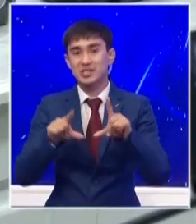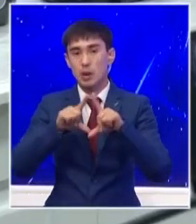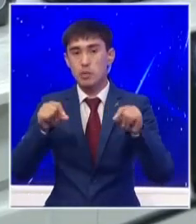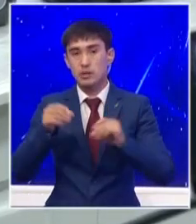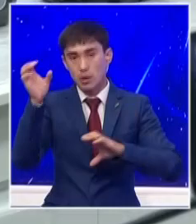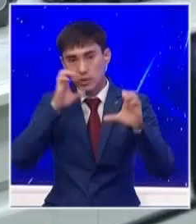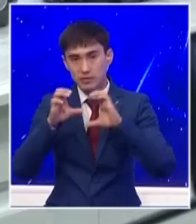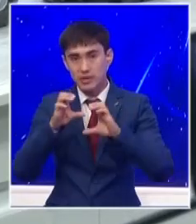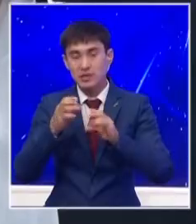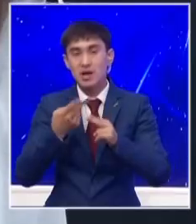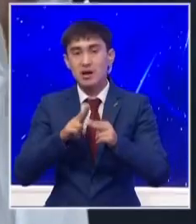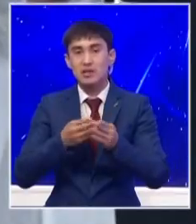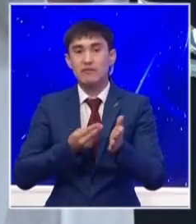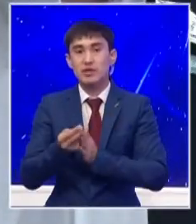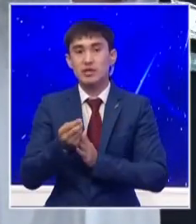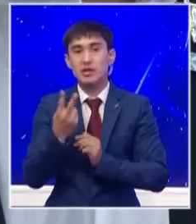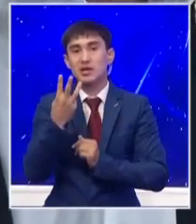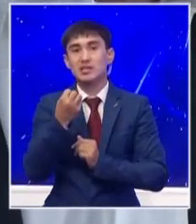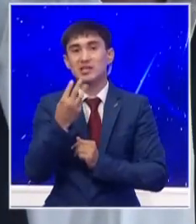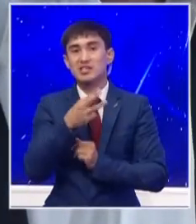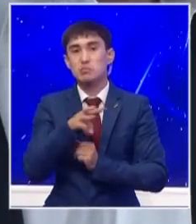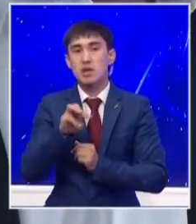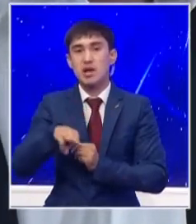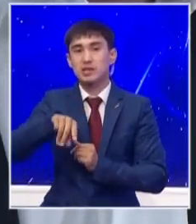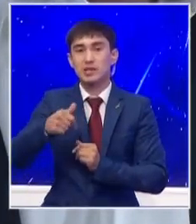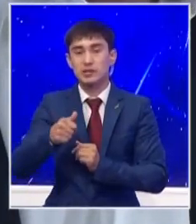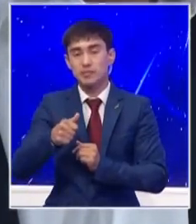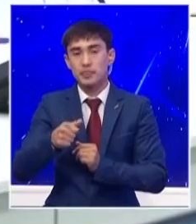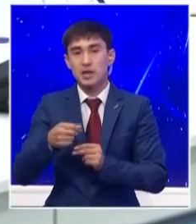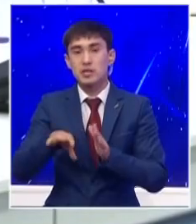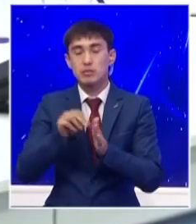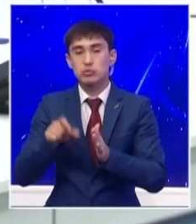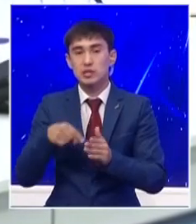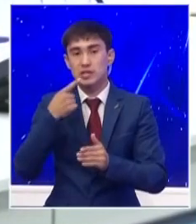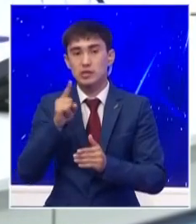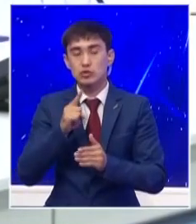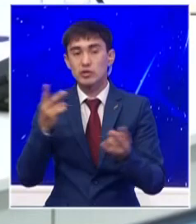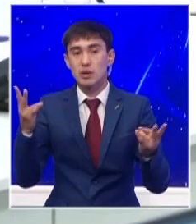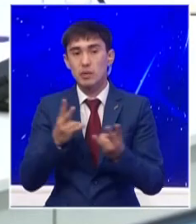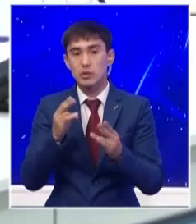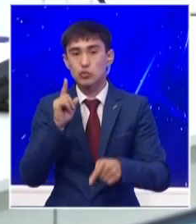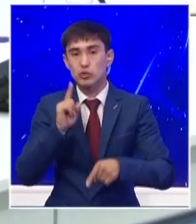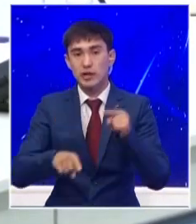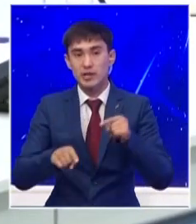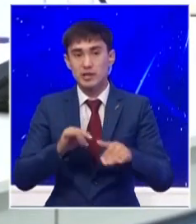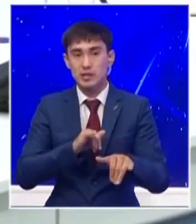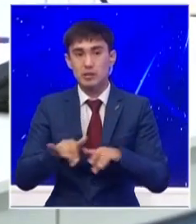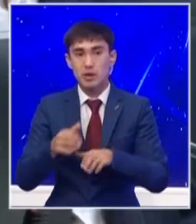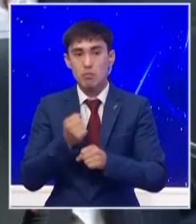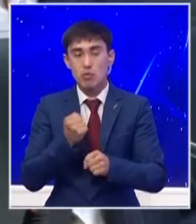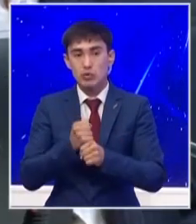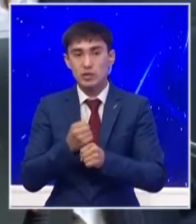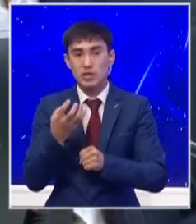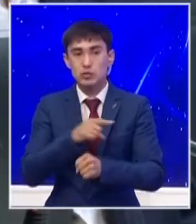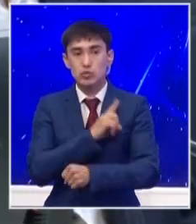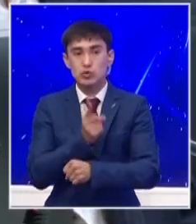объектах образования. На это выделено около 13 миллиардов тенге. Депутаты подчеркнули необходимость ускорения темпов работы, а